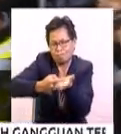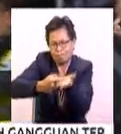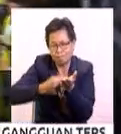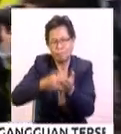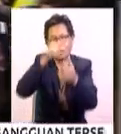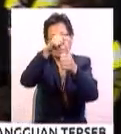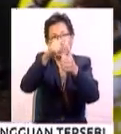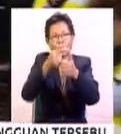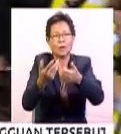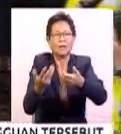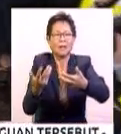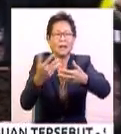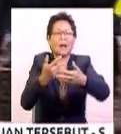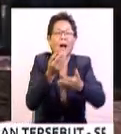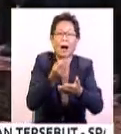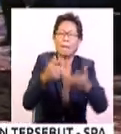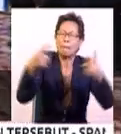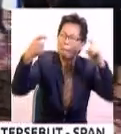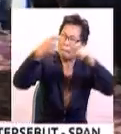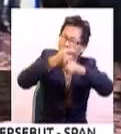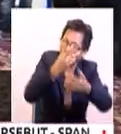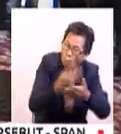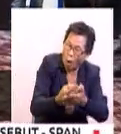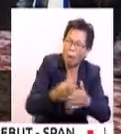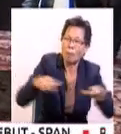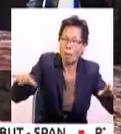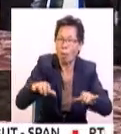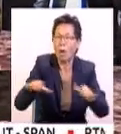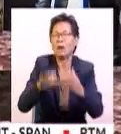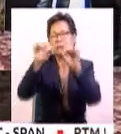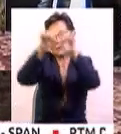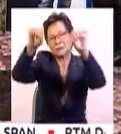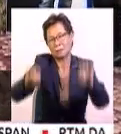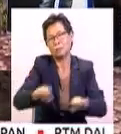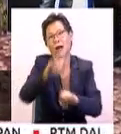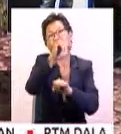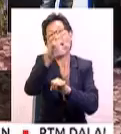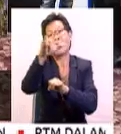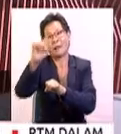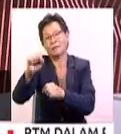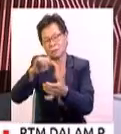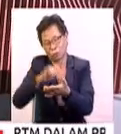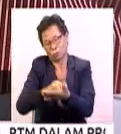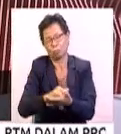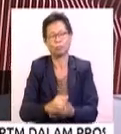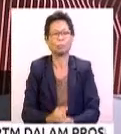aspek implikasi kewangan terhadap pelaksanaan sistem berkenaan.